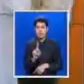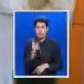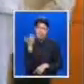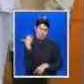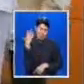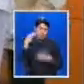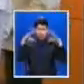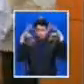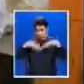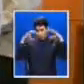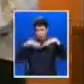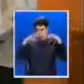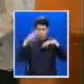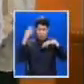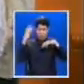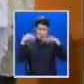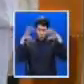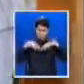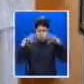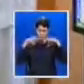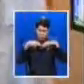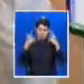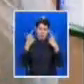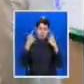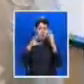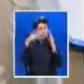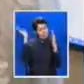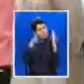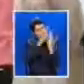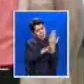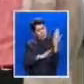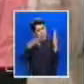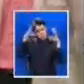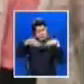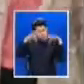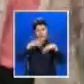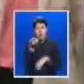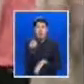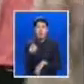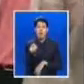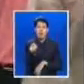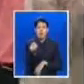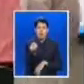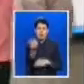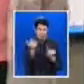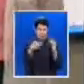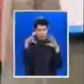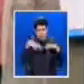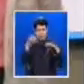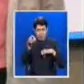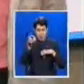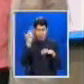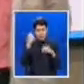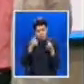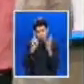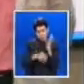ฝนที่ผ่านมาเนี่ยนะครับ ครับ ปริมาณฝนตกในบางพื้นที่ค่อนข้างน้อยกว่าเกณฑ์เฉลี่ยนะครับขณะเดียวกันเนี่ยช่วงปลายฤดู